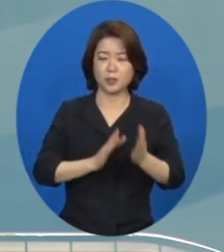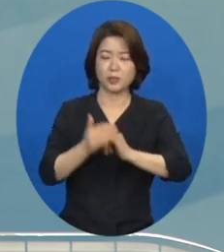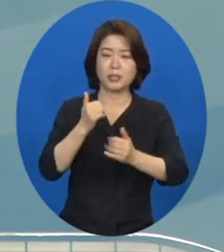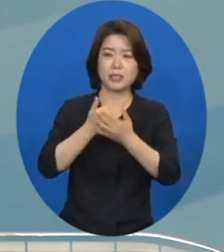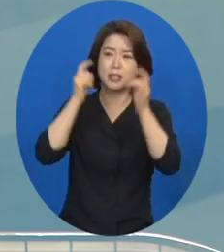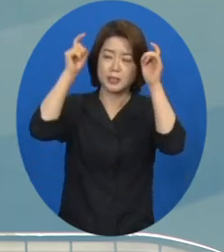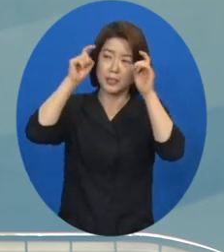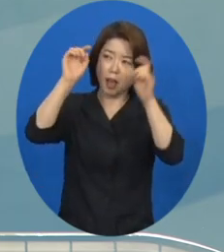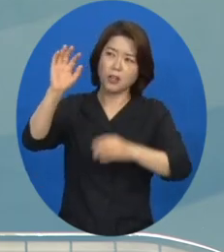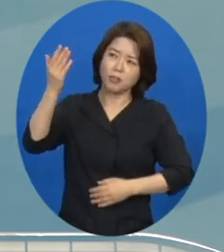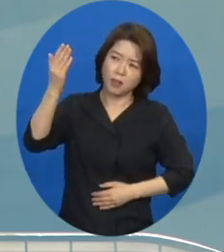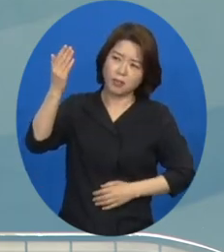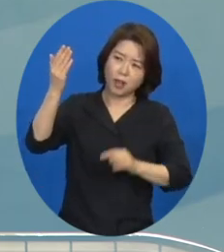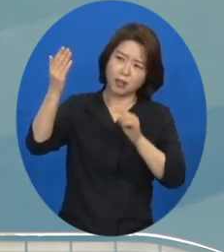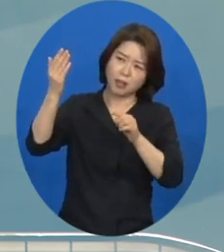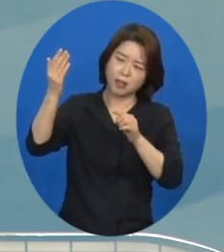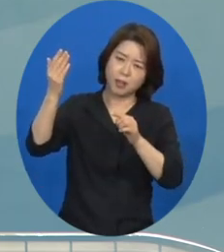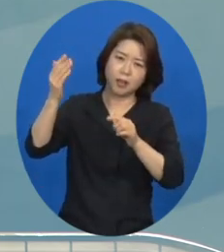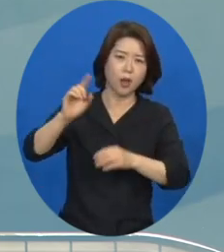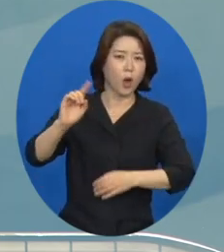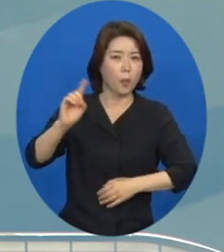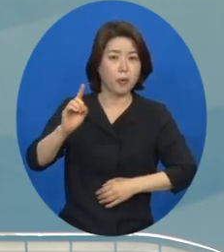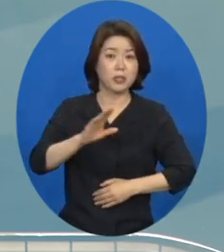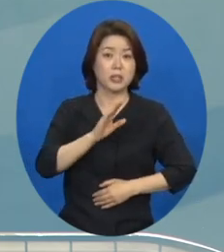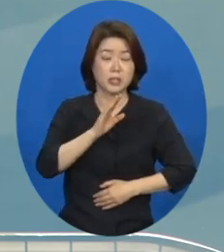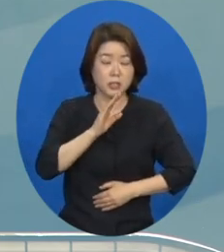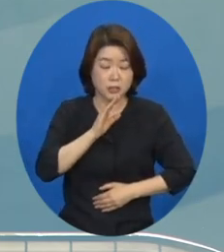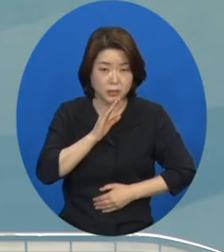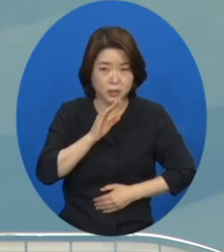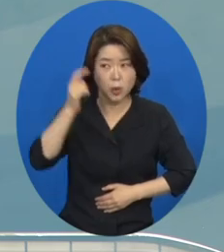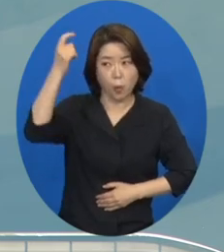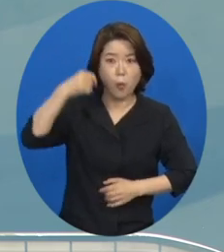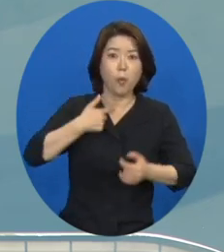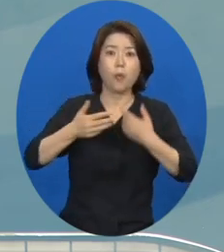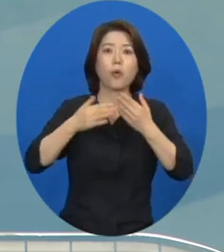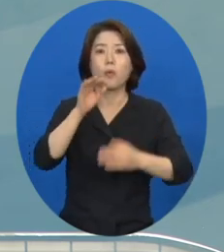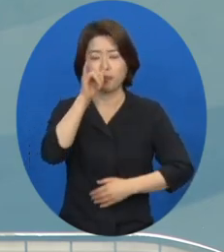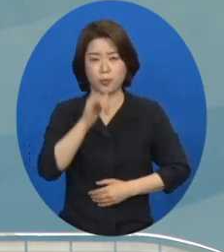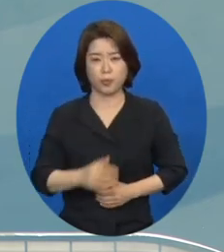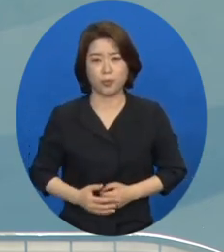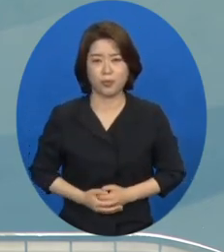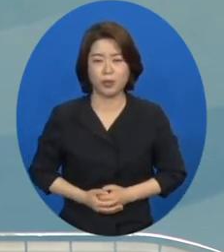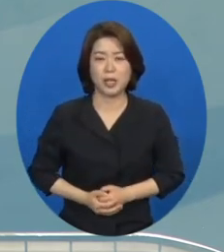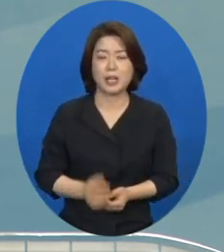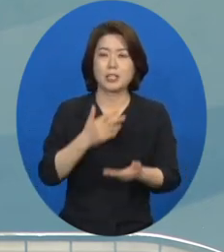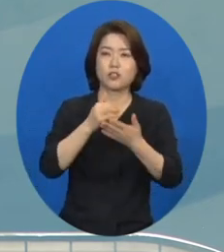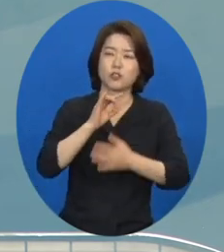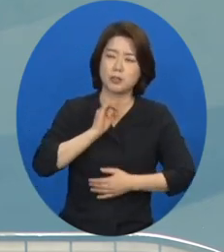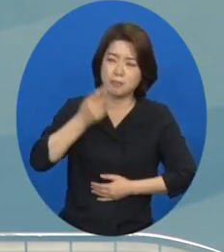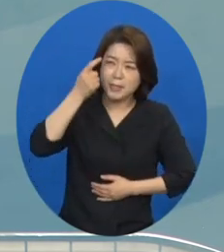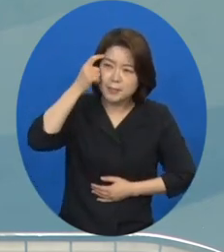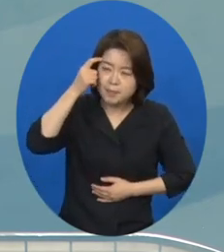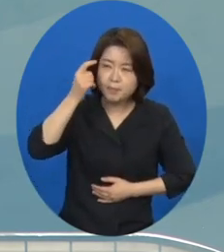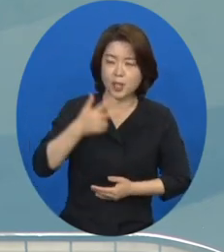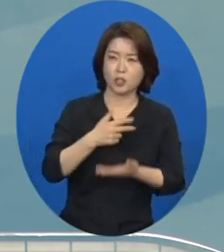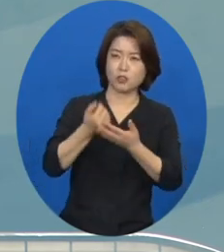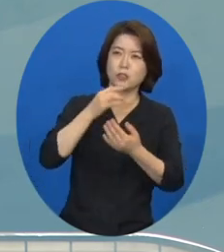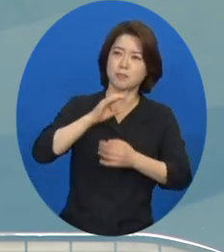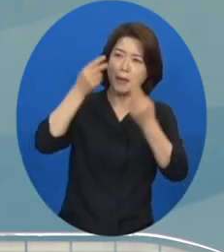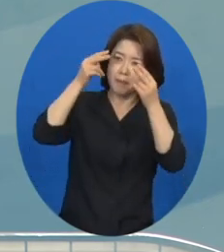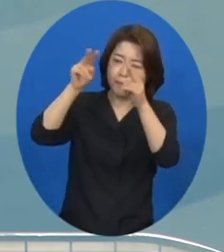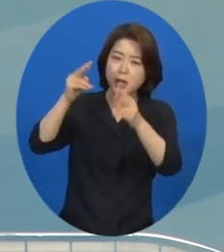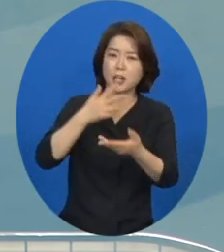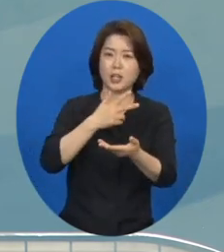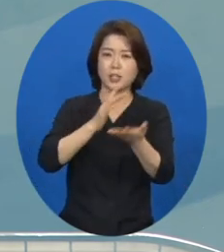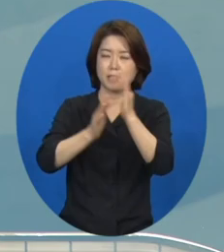양이 된다는 것이 뭔지를 실제로 실감하게 됐습니다. 주님만 생각하고 주님만 바라보고